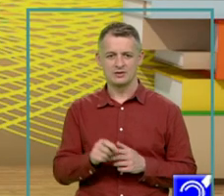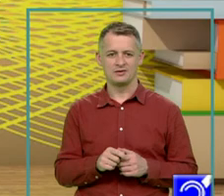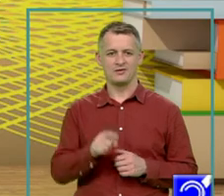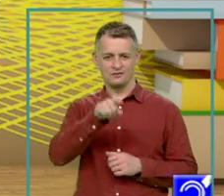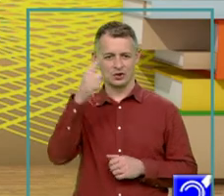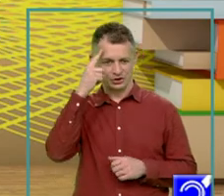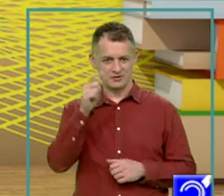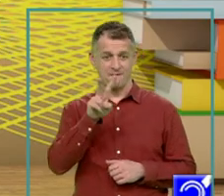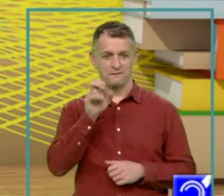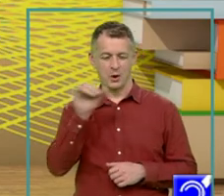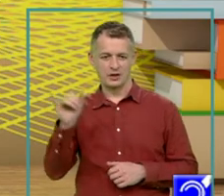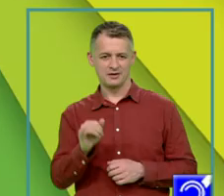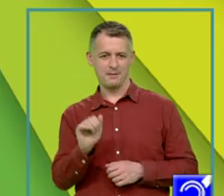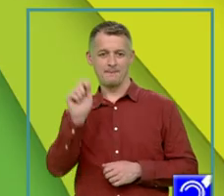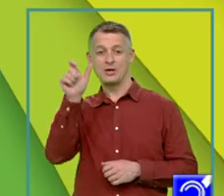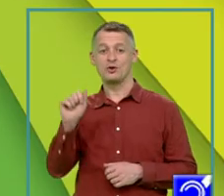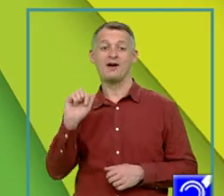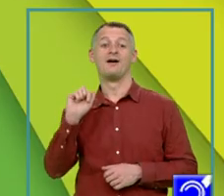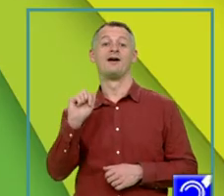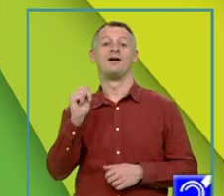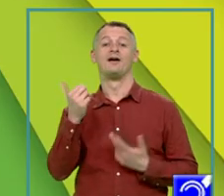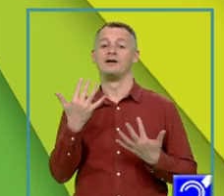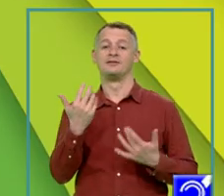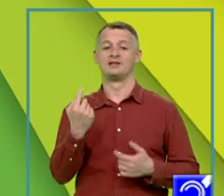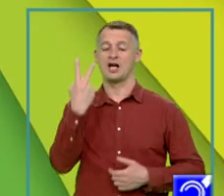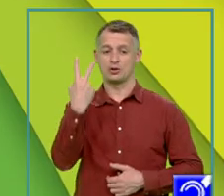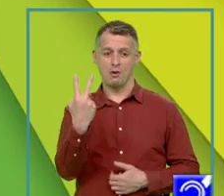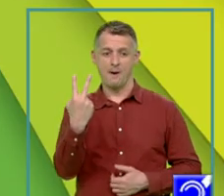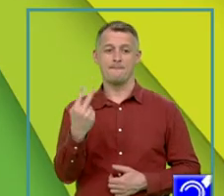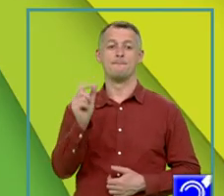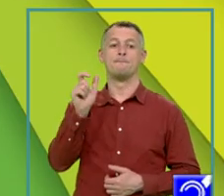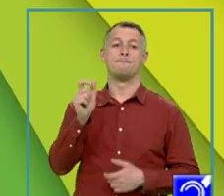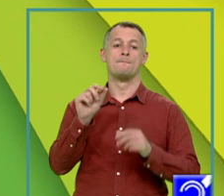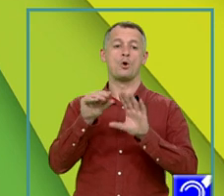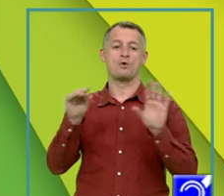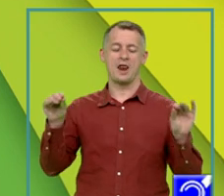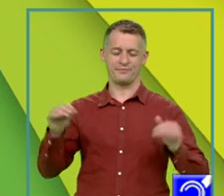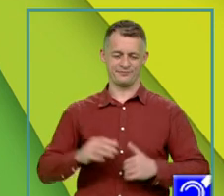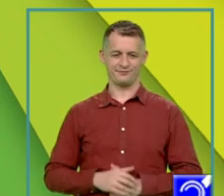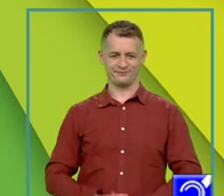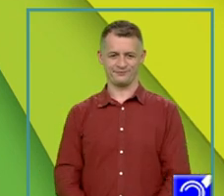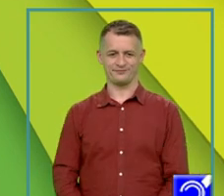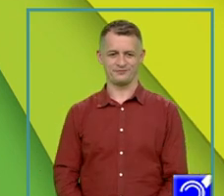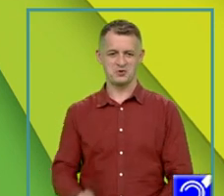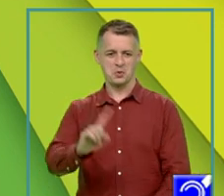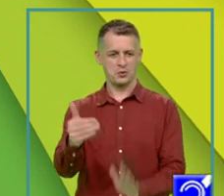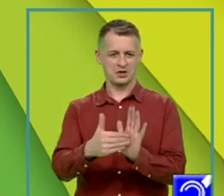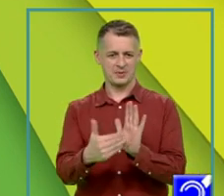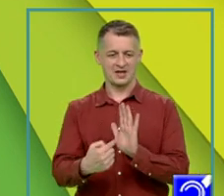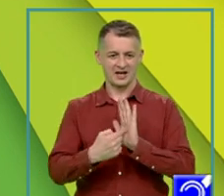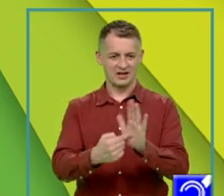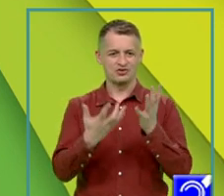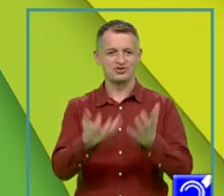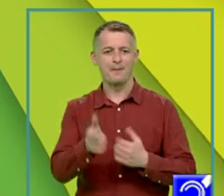știți voi Adică persoana a doua plural nu mai aveam nevoie să Indică aici La ce